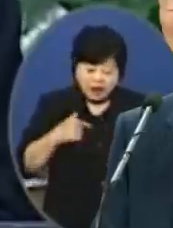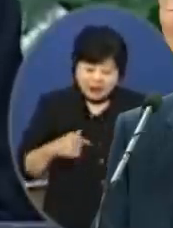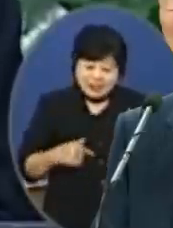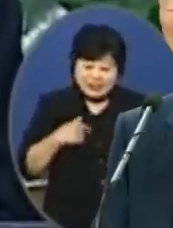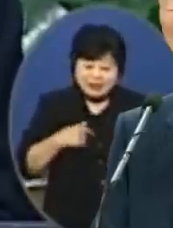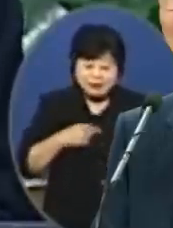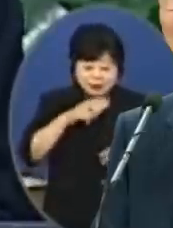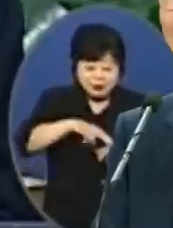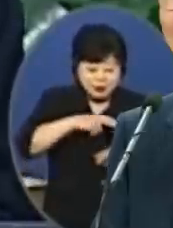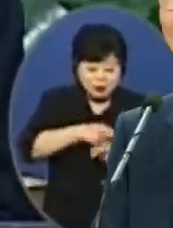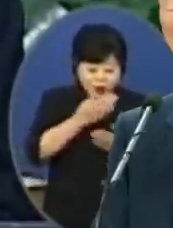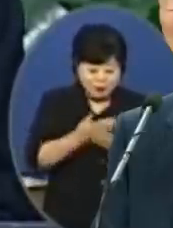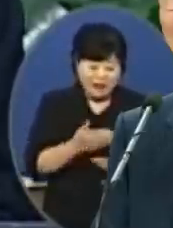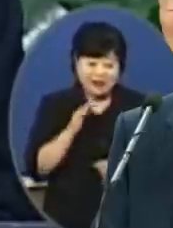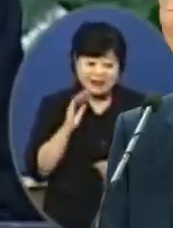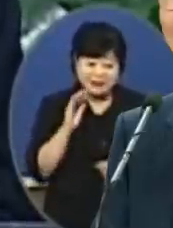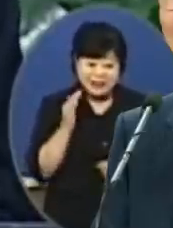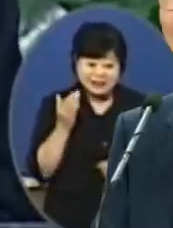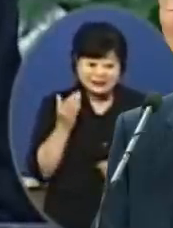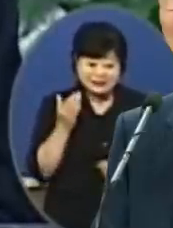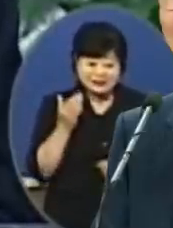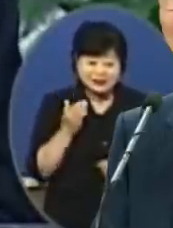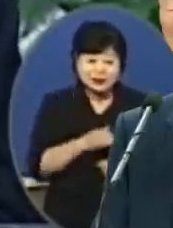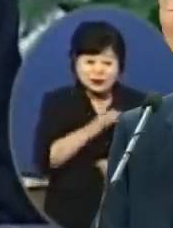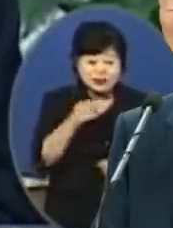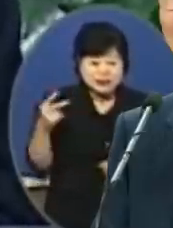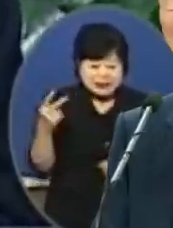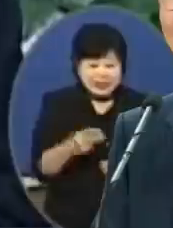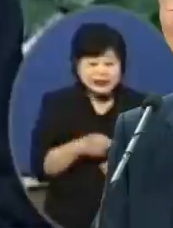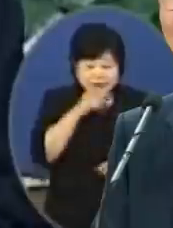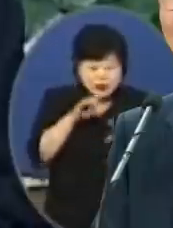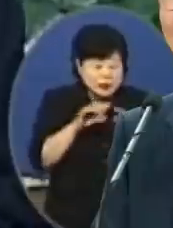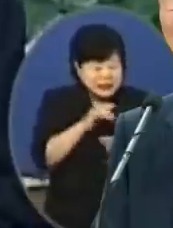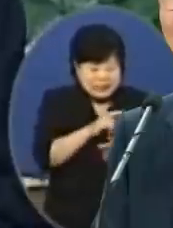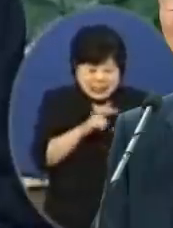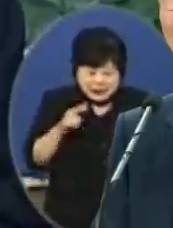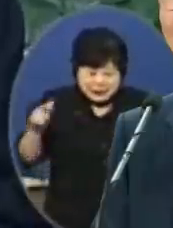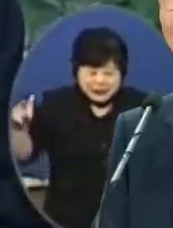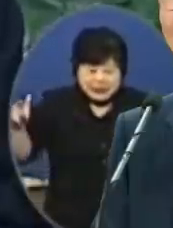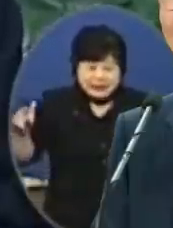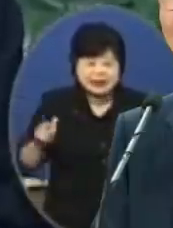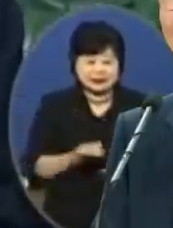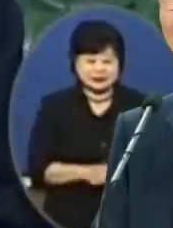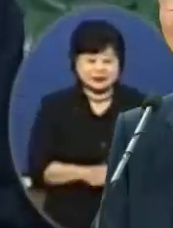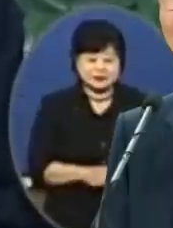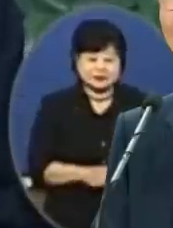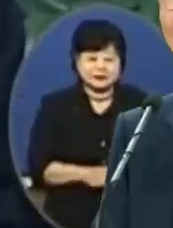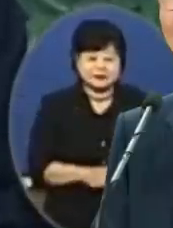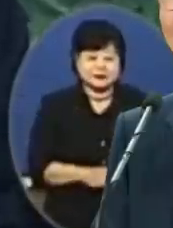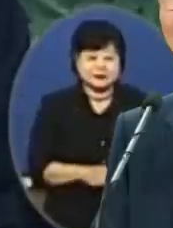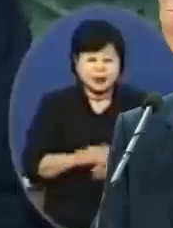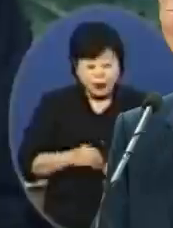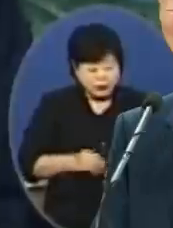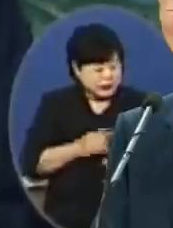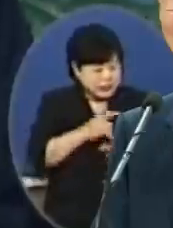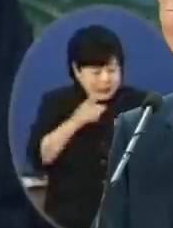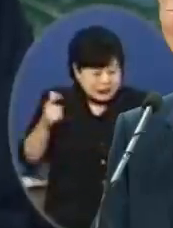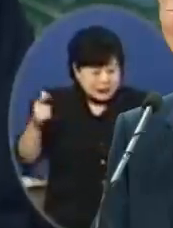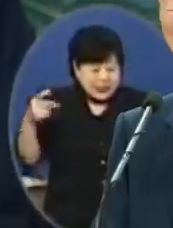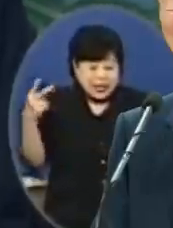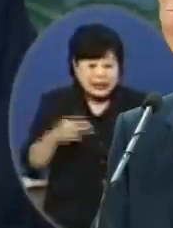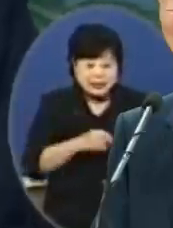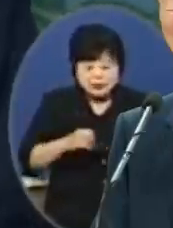기쁨을 선물로 받게 되는 것입니다. 우리는 다시 목마르지 않습니다. 배고프지 않습니다.